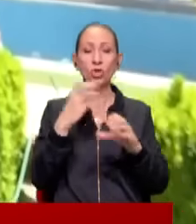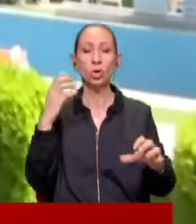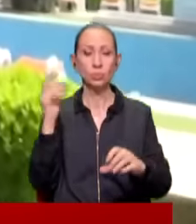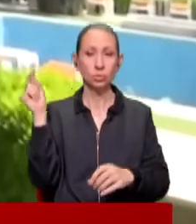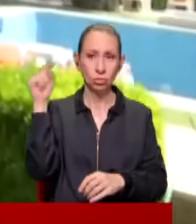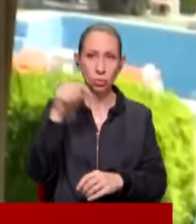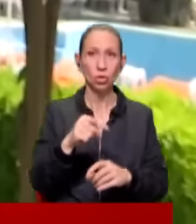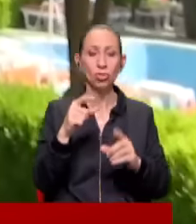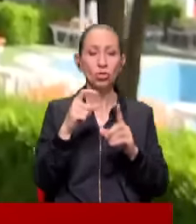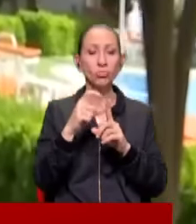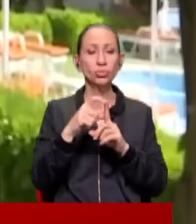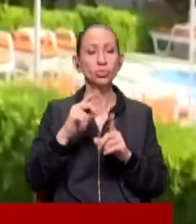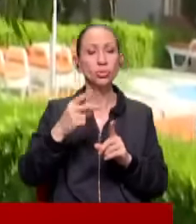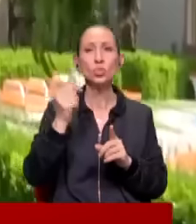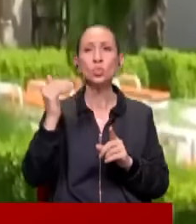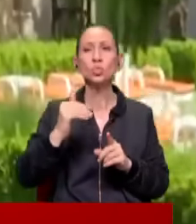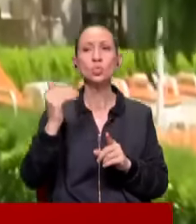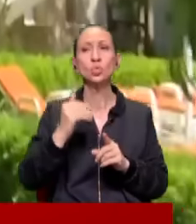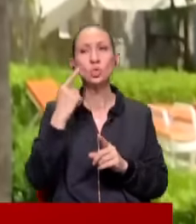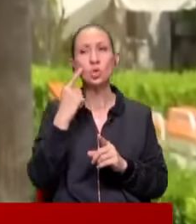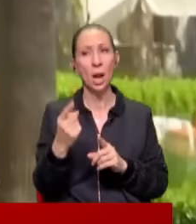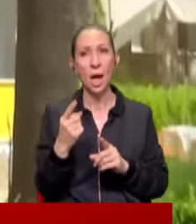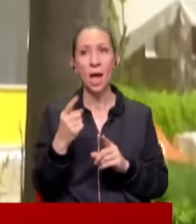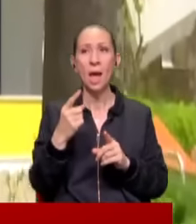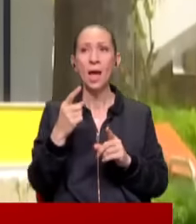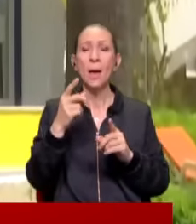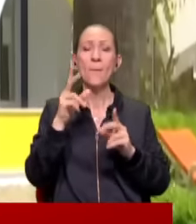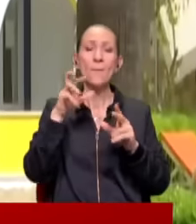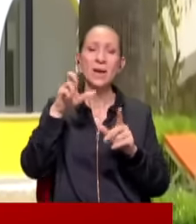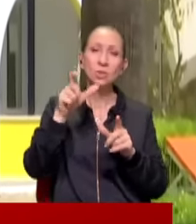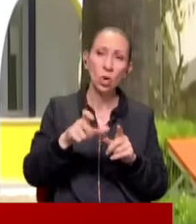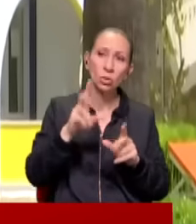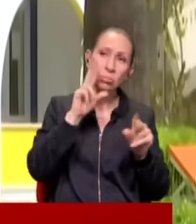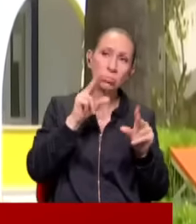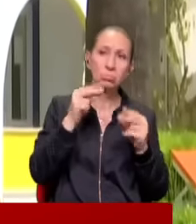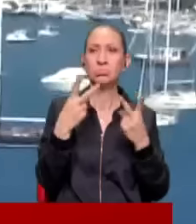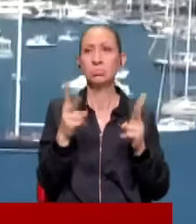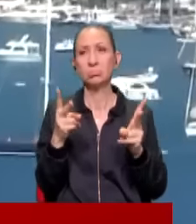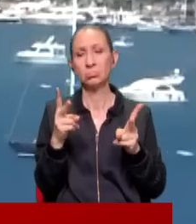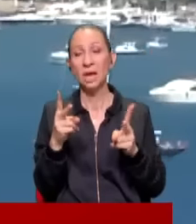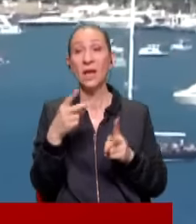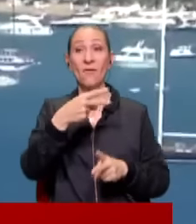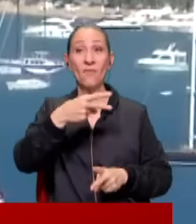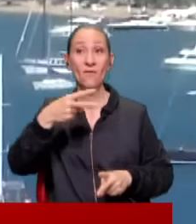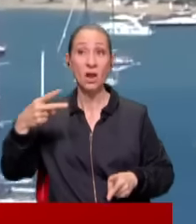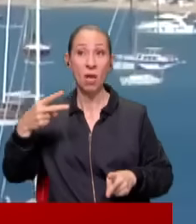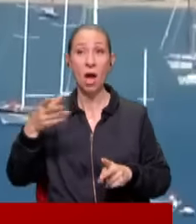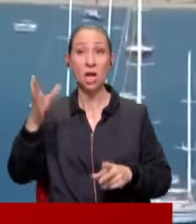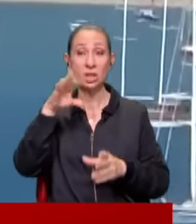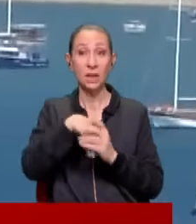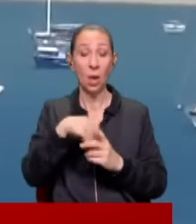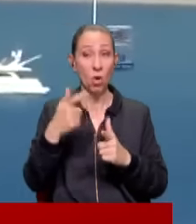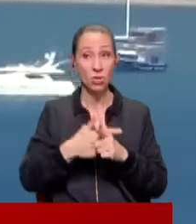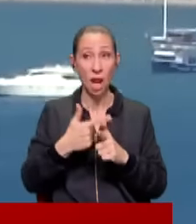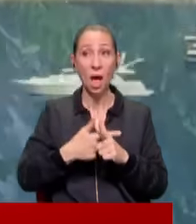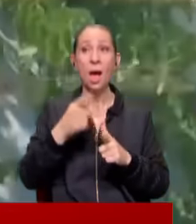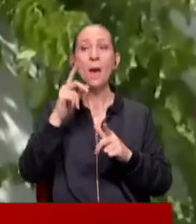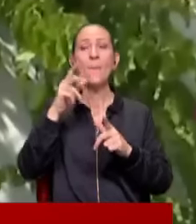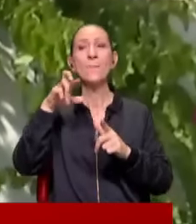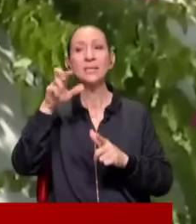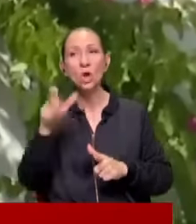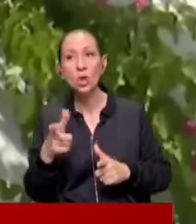gelip dolmuşa binip çok uygun rakamlı bir apartta ya da pansiyonda da konaklayabiliyor. Villalar, her şey dahil oteller,